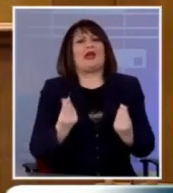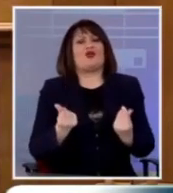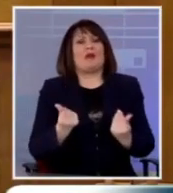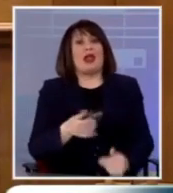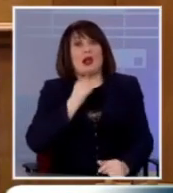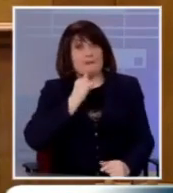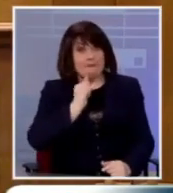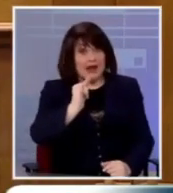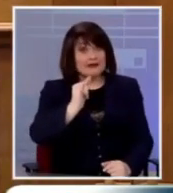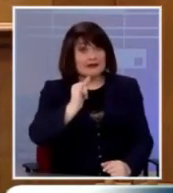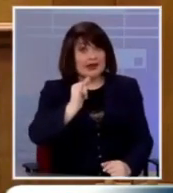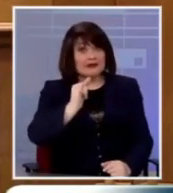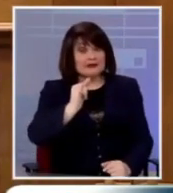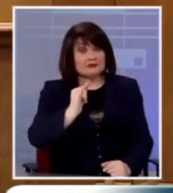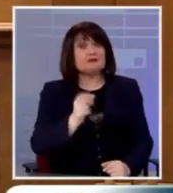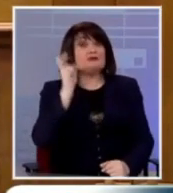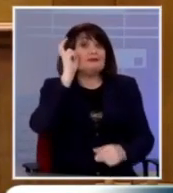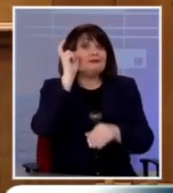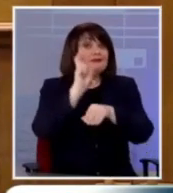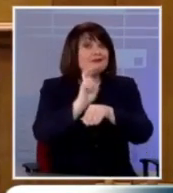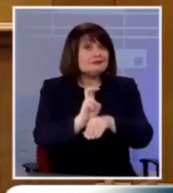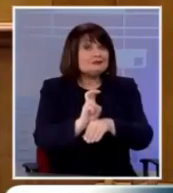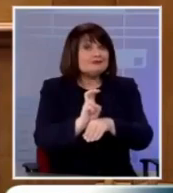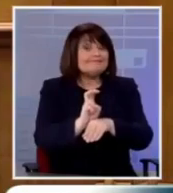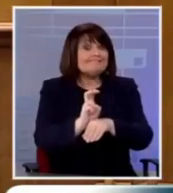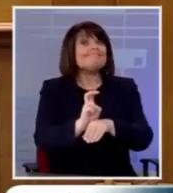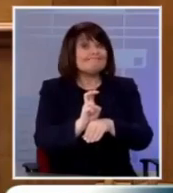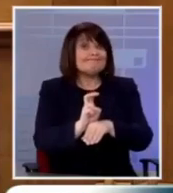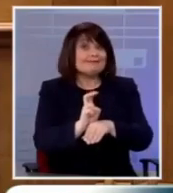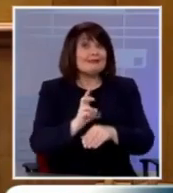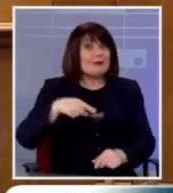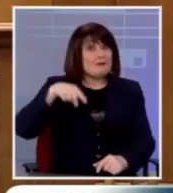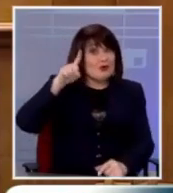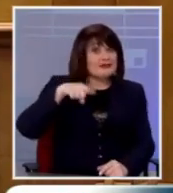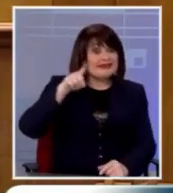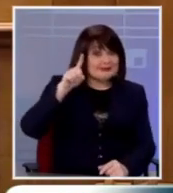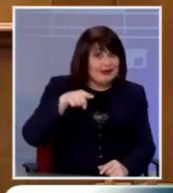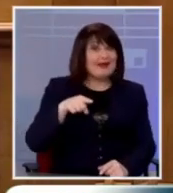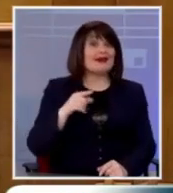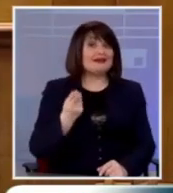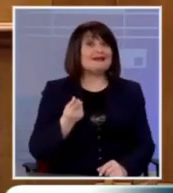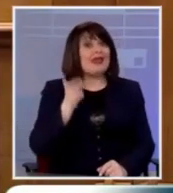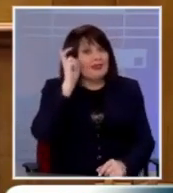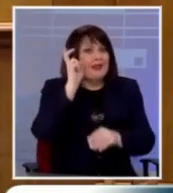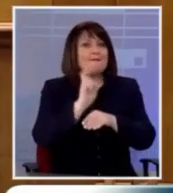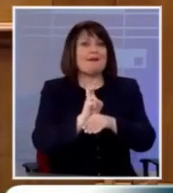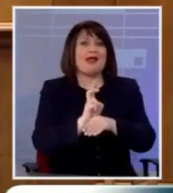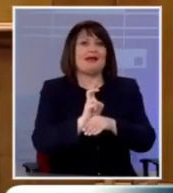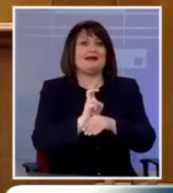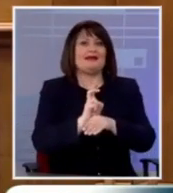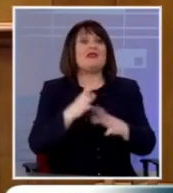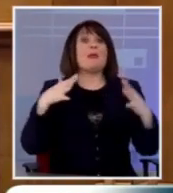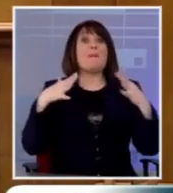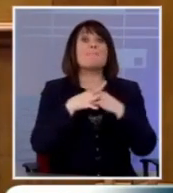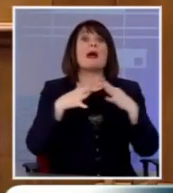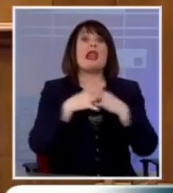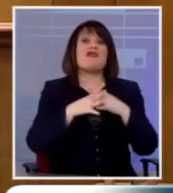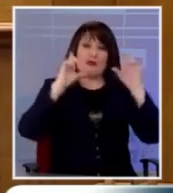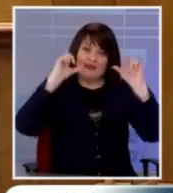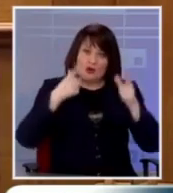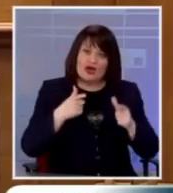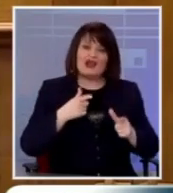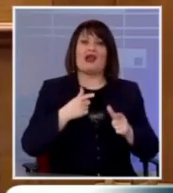τέλος της ημέρας θα μένει αυτή η γεύση που έχει μείνει από τις πρώτες μέρες αυτής της κυβέρνησης. Θα μαχόμαστε για δημοκρατία,